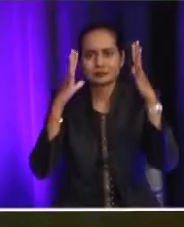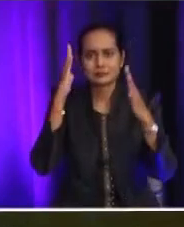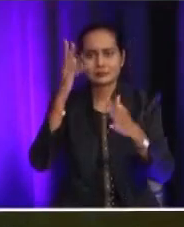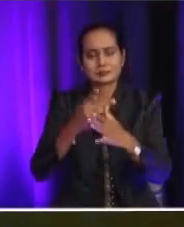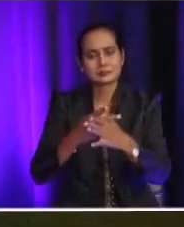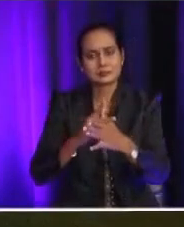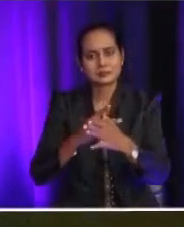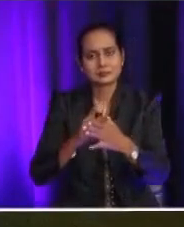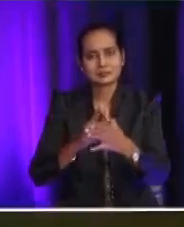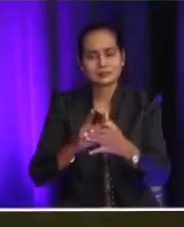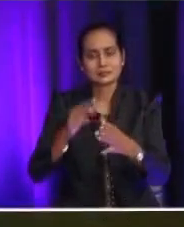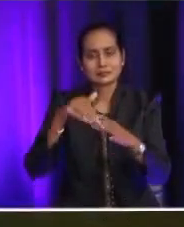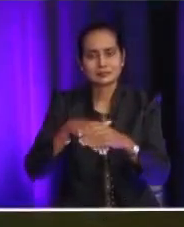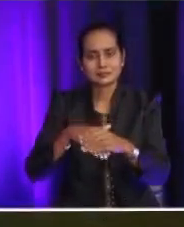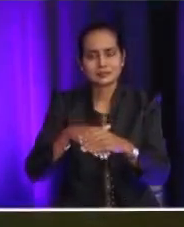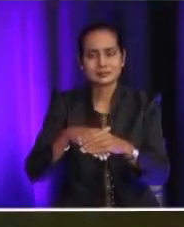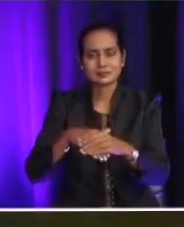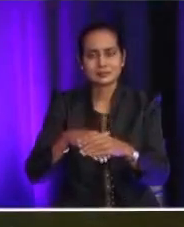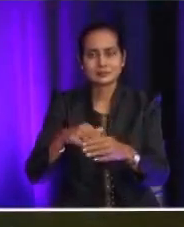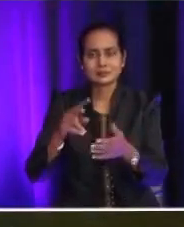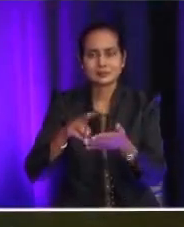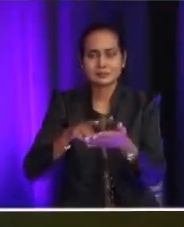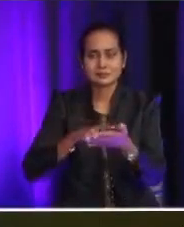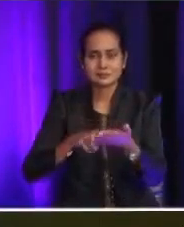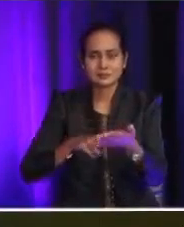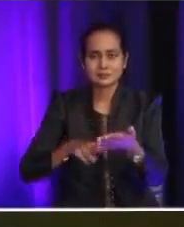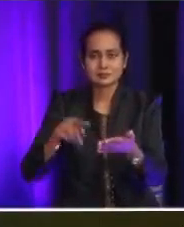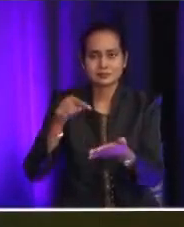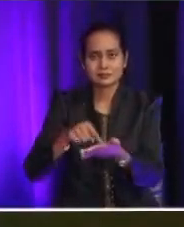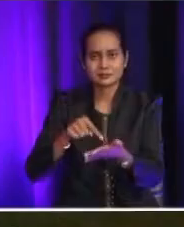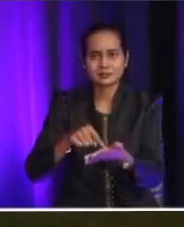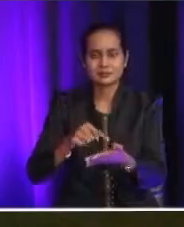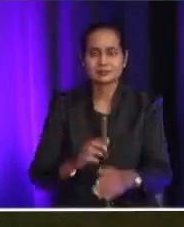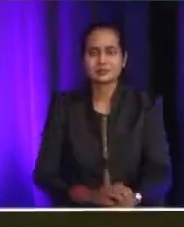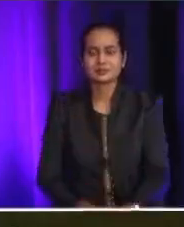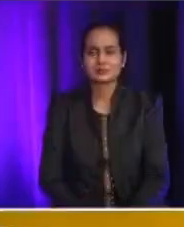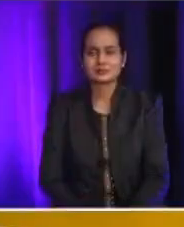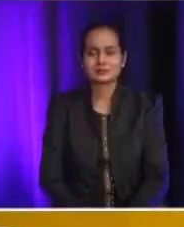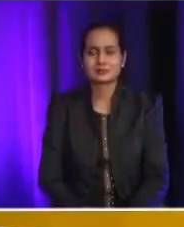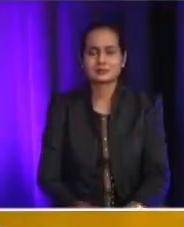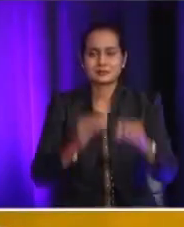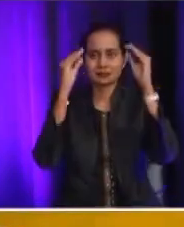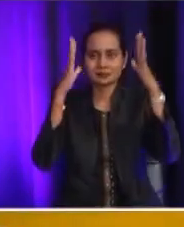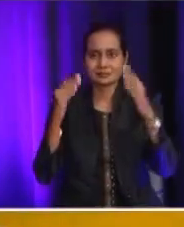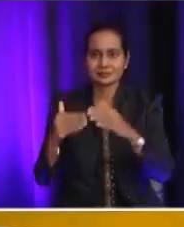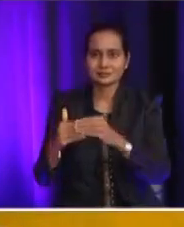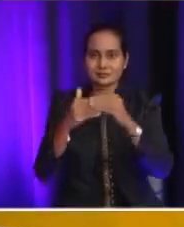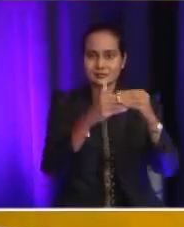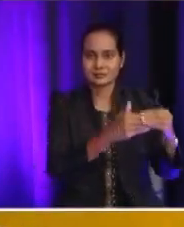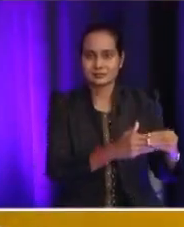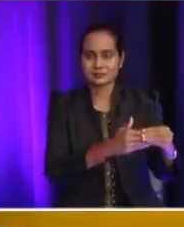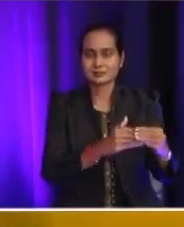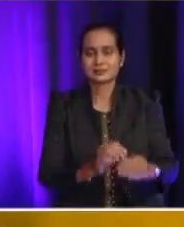bab membacalah dengan hatimu. Wah, silakan cikgu. Baiklah ya, cikgu teruskan ya. Tadi murid-murid